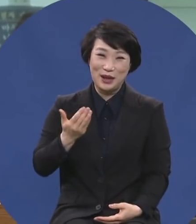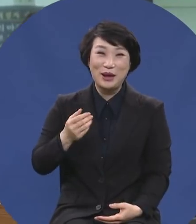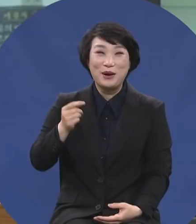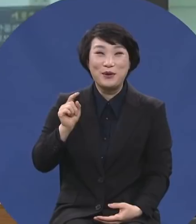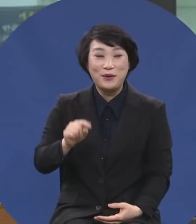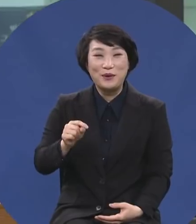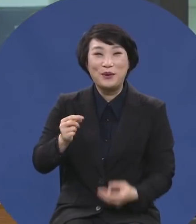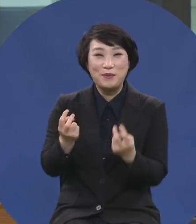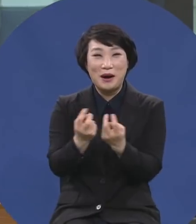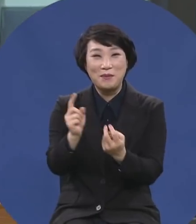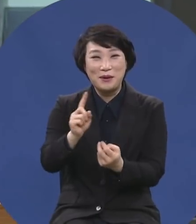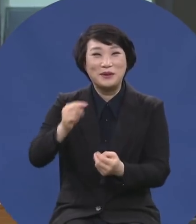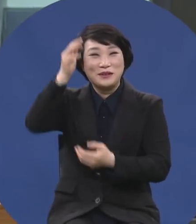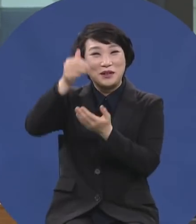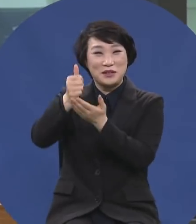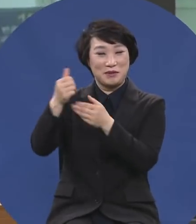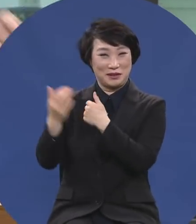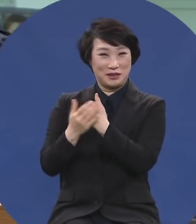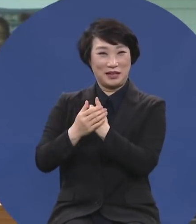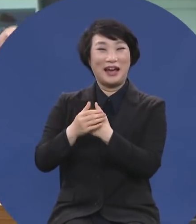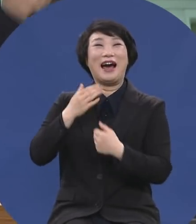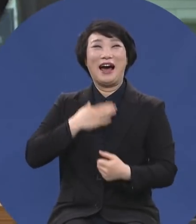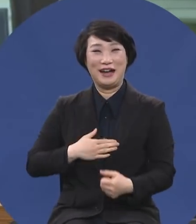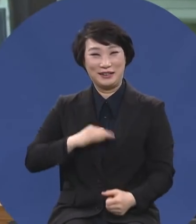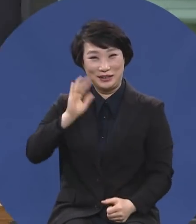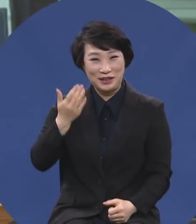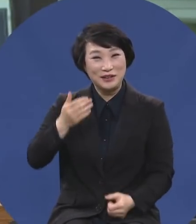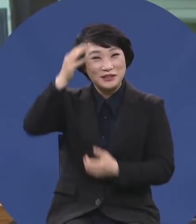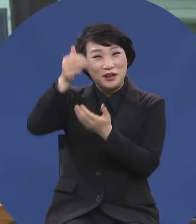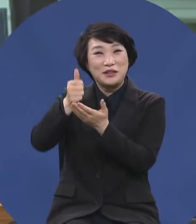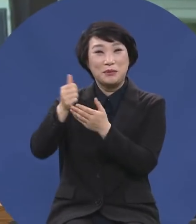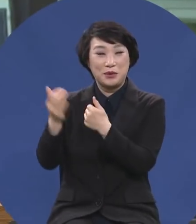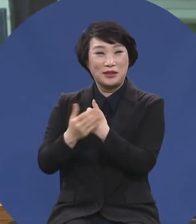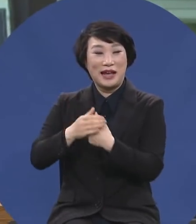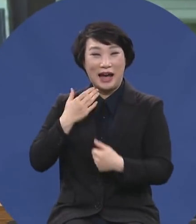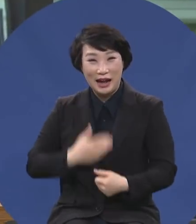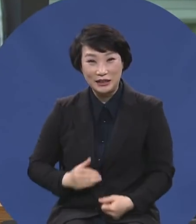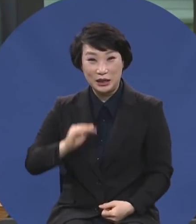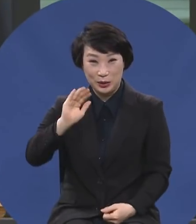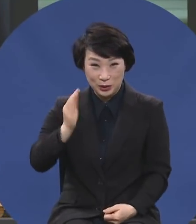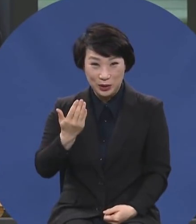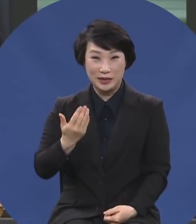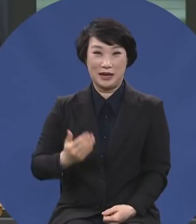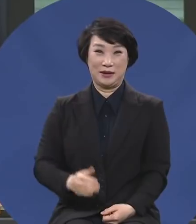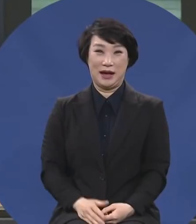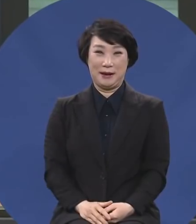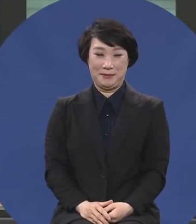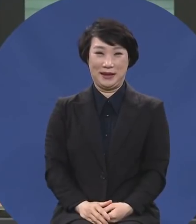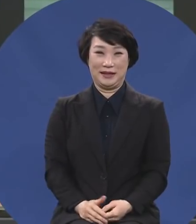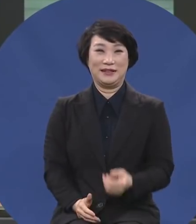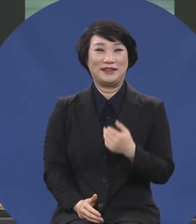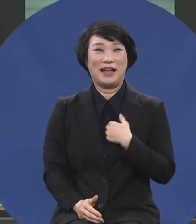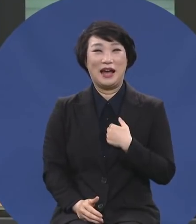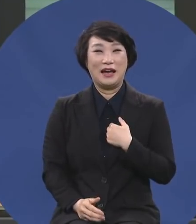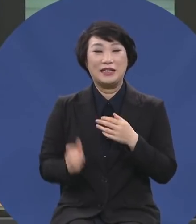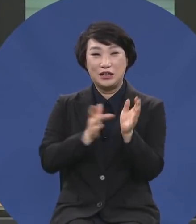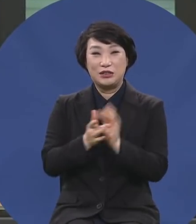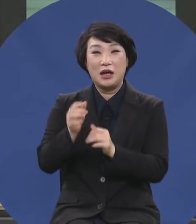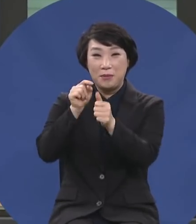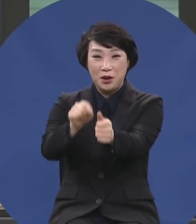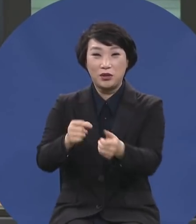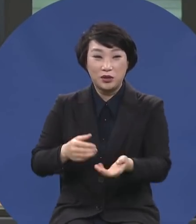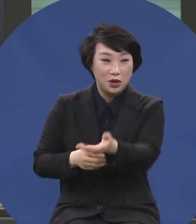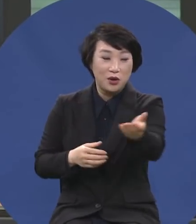성령으로 알리라. 성령으로 알리라. 나의 계명을